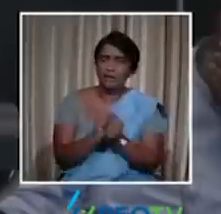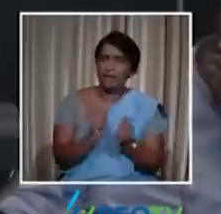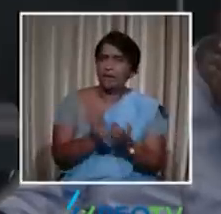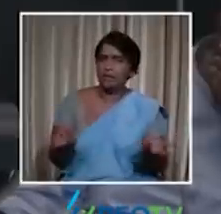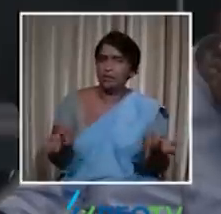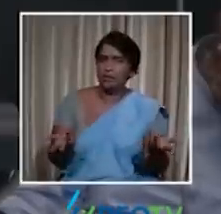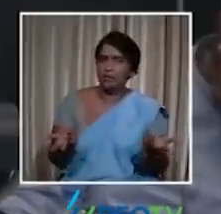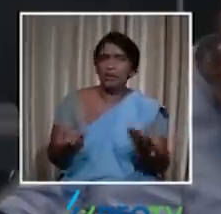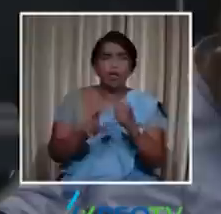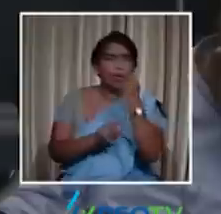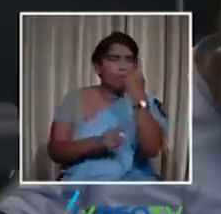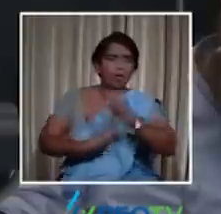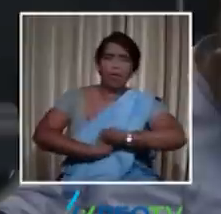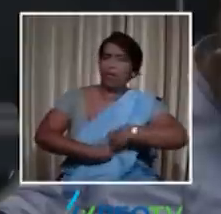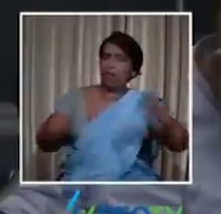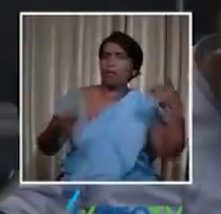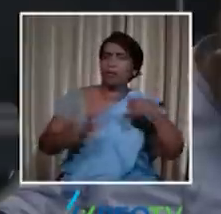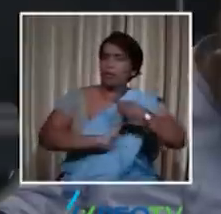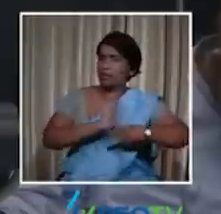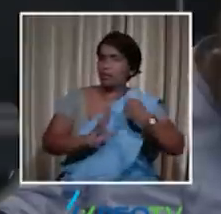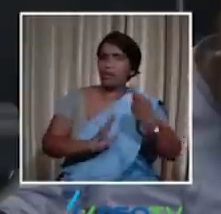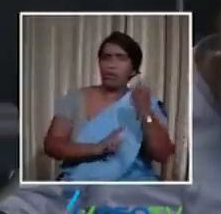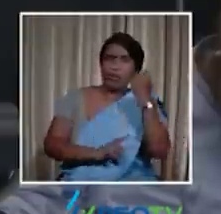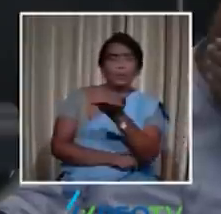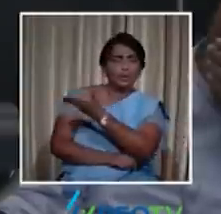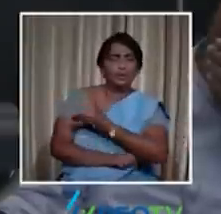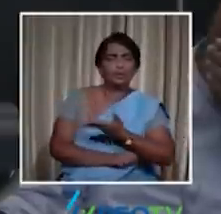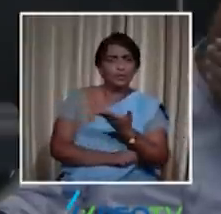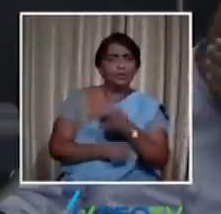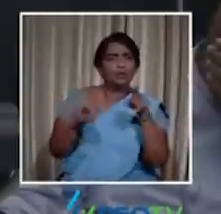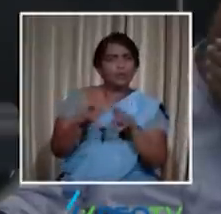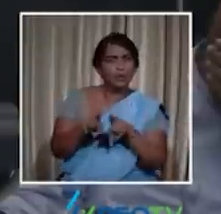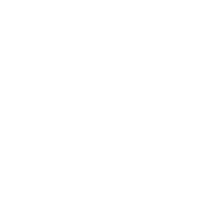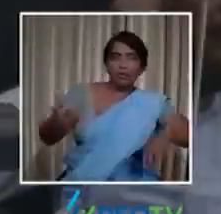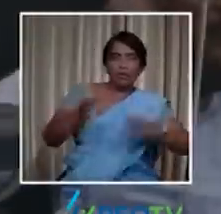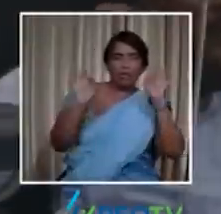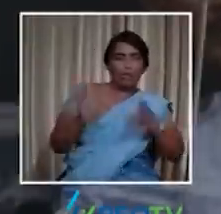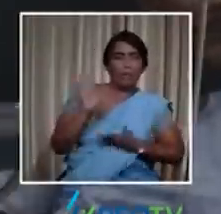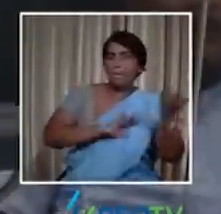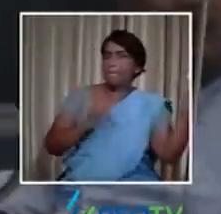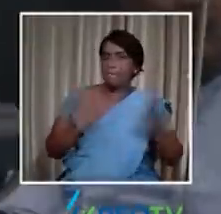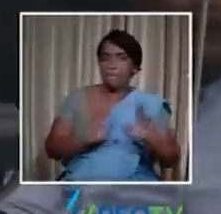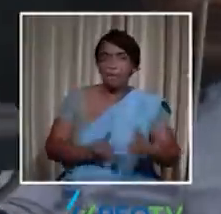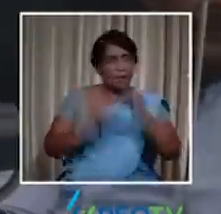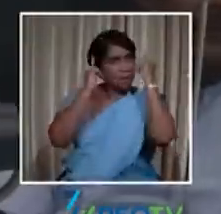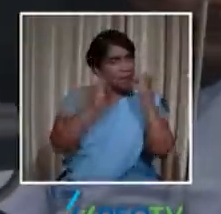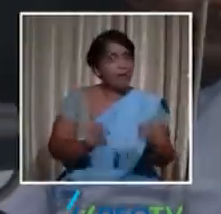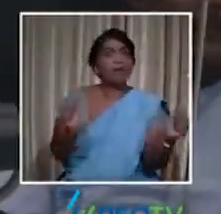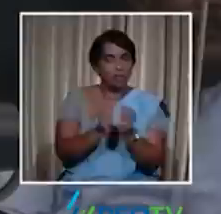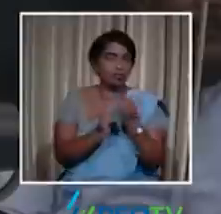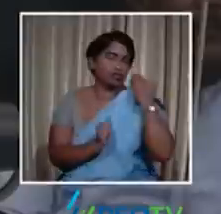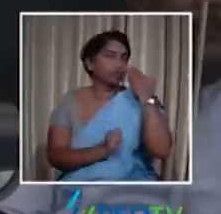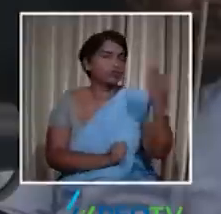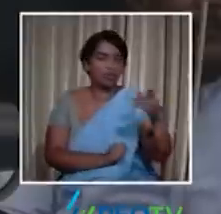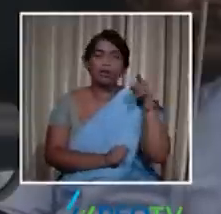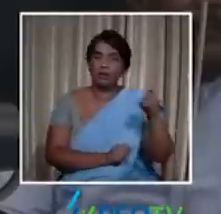නවතින්නේ? හරි කවුද මේ විදියට රටක මුදල් ඒකකයේ අපහා කරන්නේ? ඒකට කවුද වග කියන්නේ? මේක සාපරාධී ක්‍රියාවක් හැටියටයි අපි